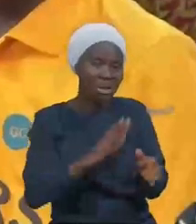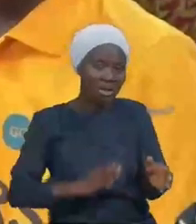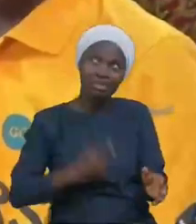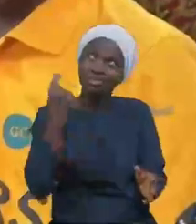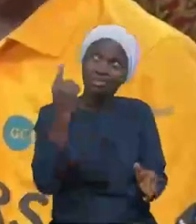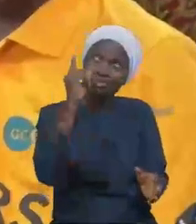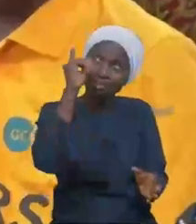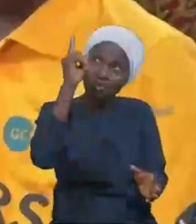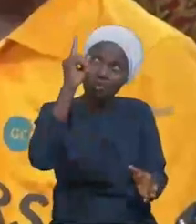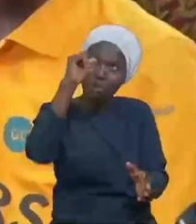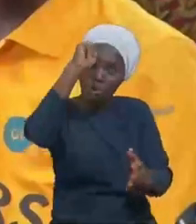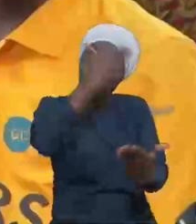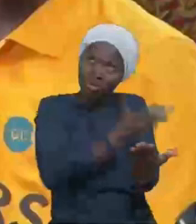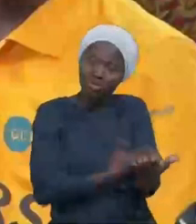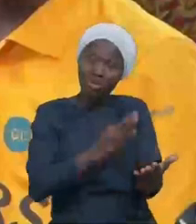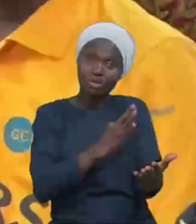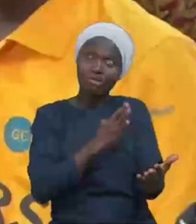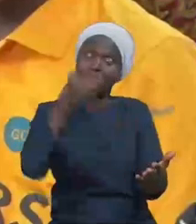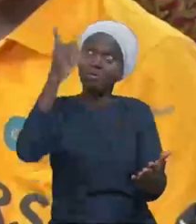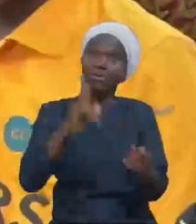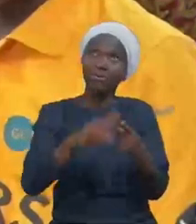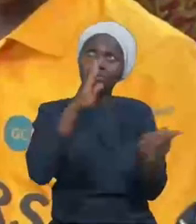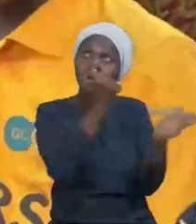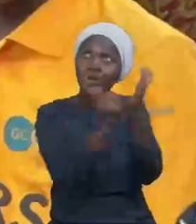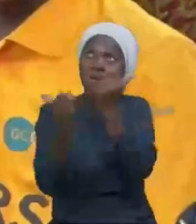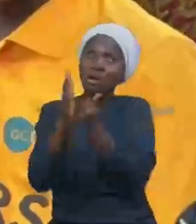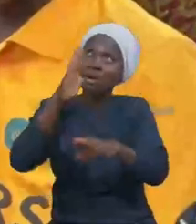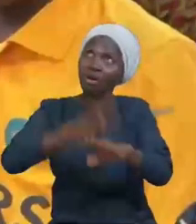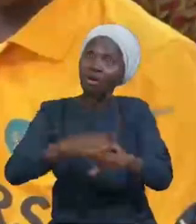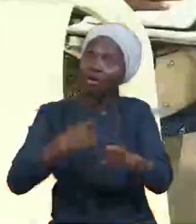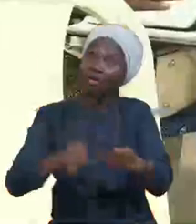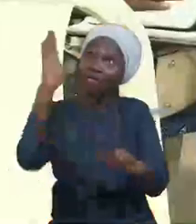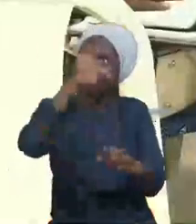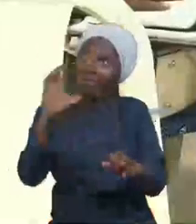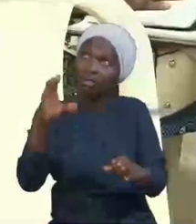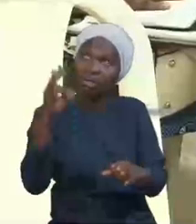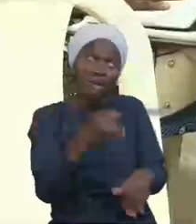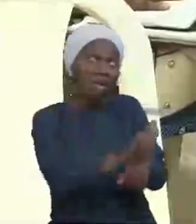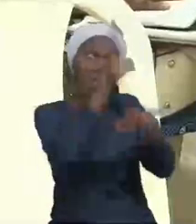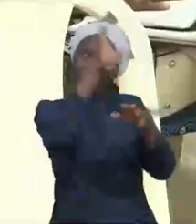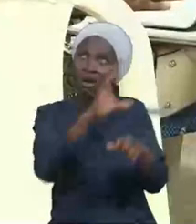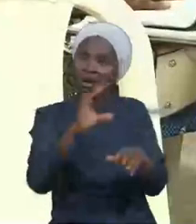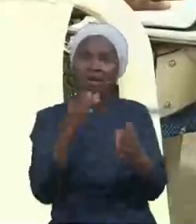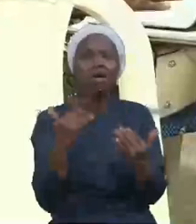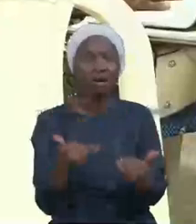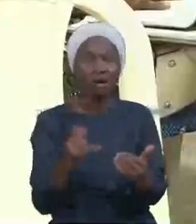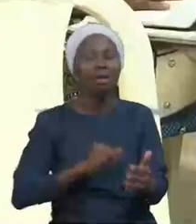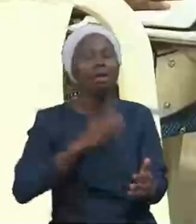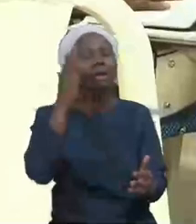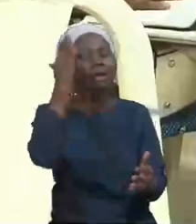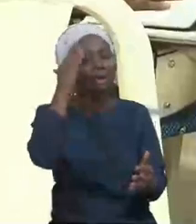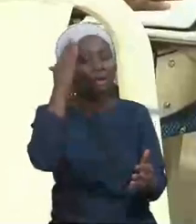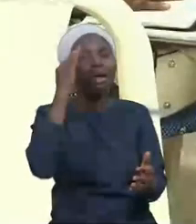être crucifié sur la croix du calvaire. Maintenant, je sais et je me